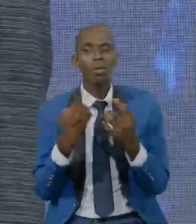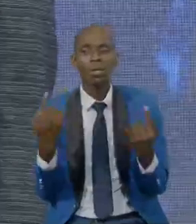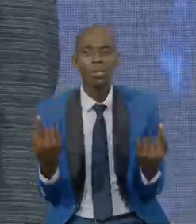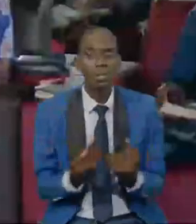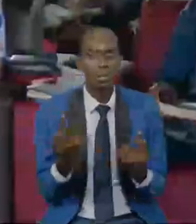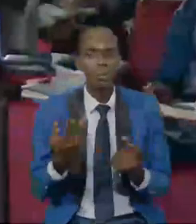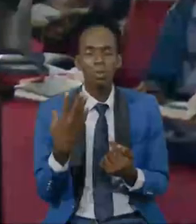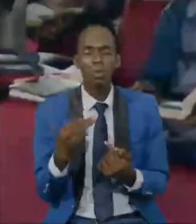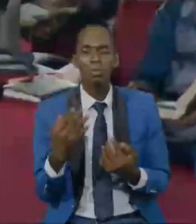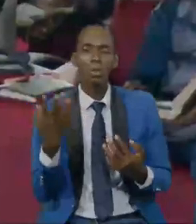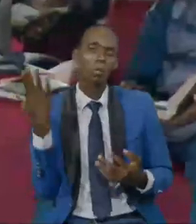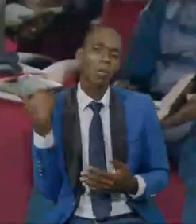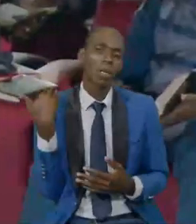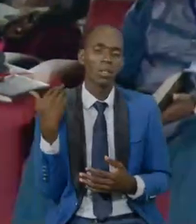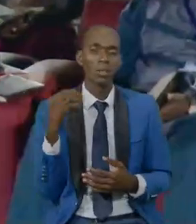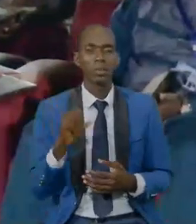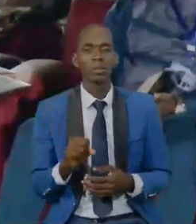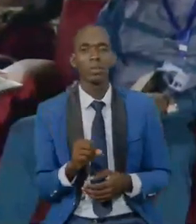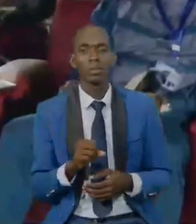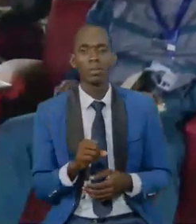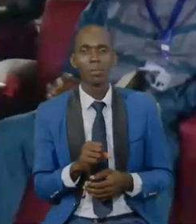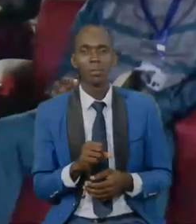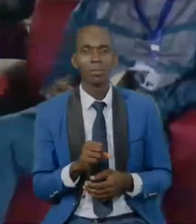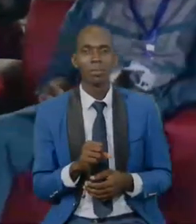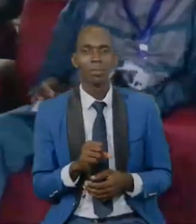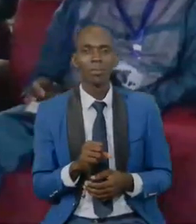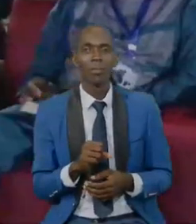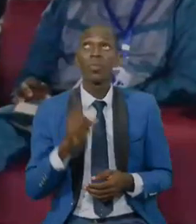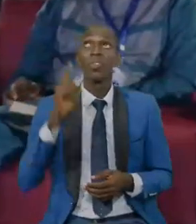Et tous les péchés, les iniquités du passé,